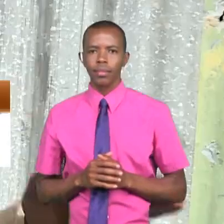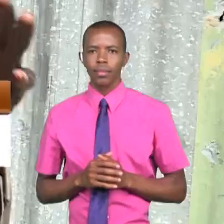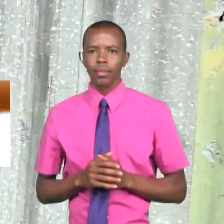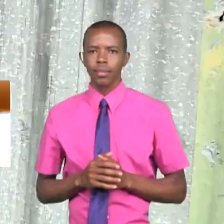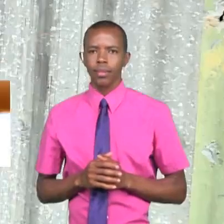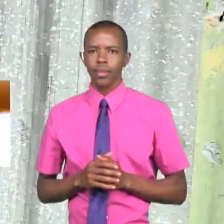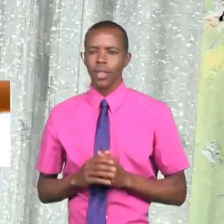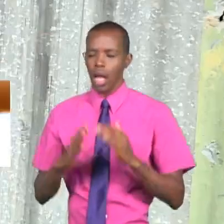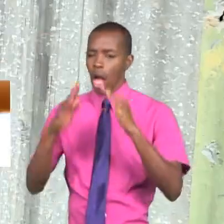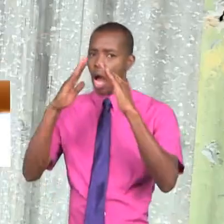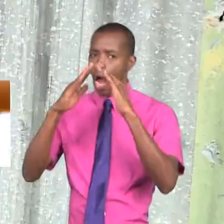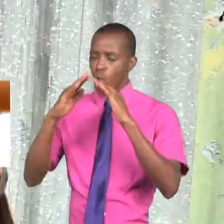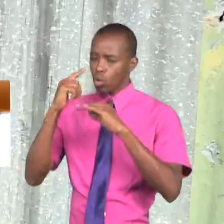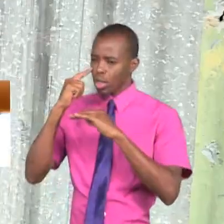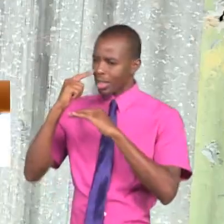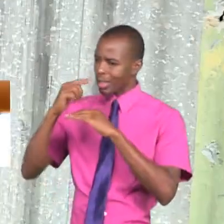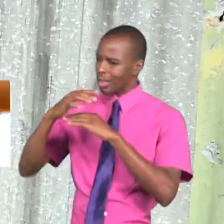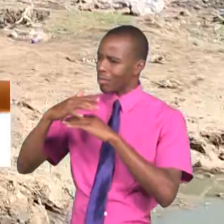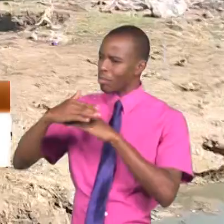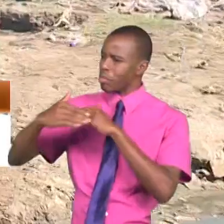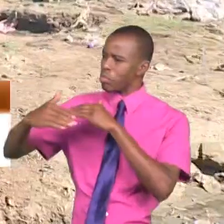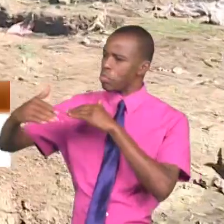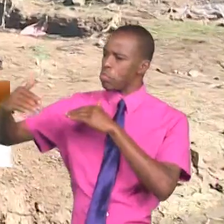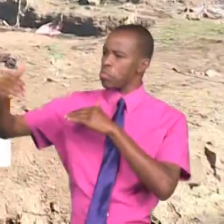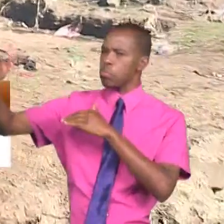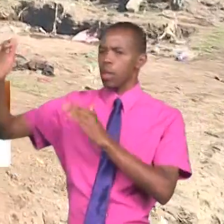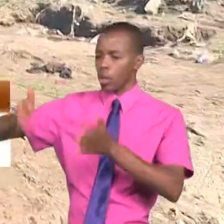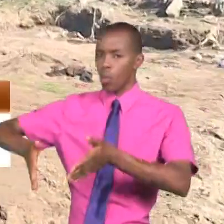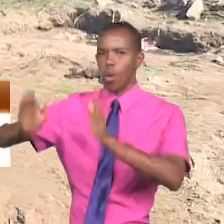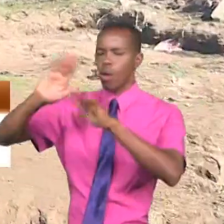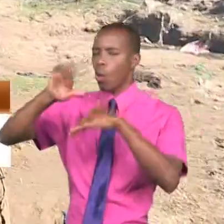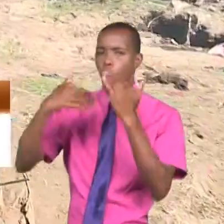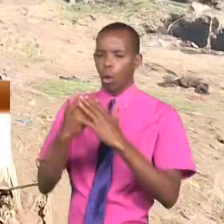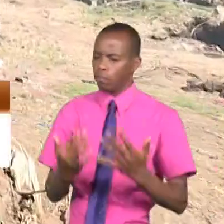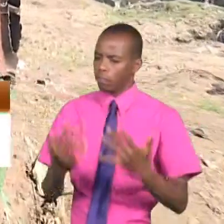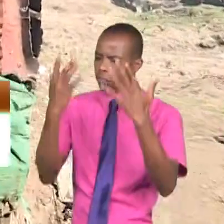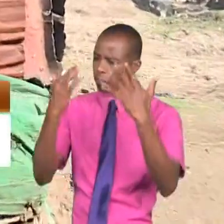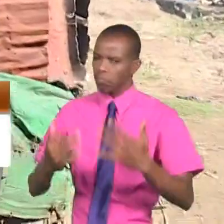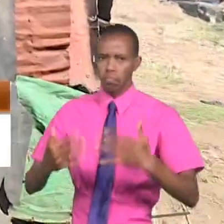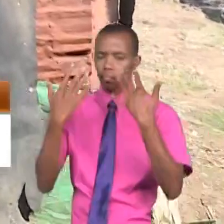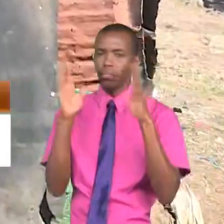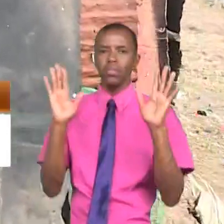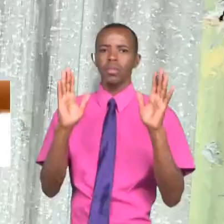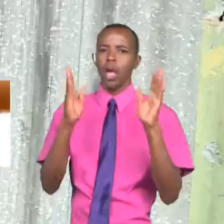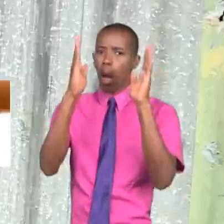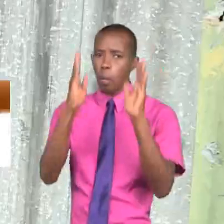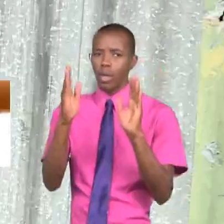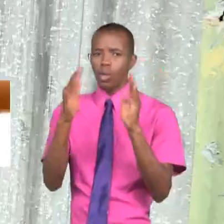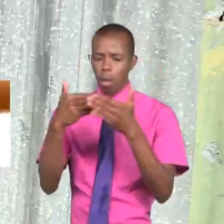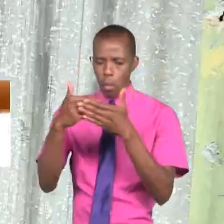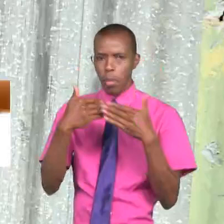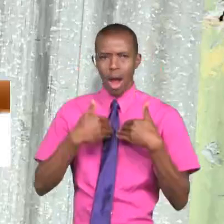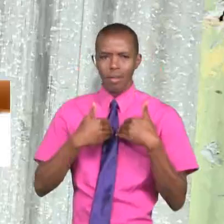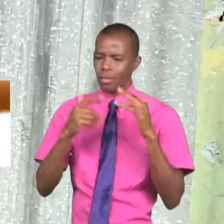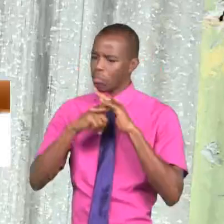Manyumba yote unaona, majirani hapa yote hivi mpaka huko kwa barabara huko yaliisha. Aliisha, mwenye alikuwa na mtoto hata alikuwa anashindwa